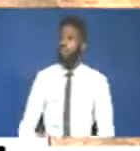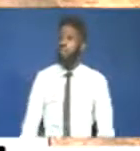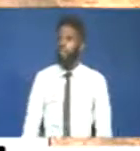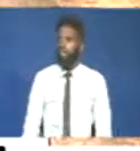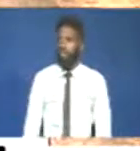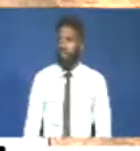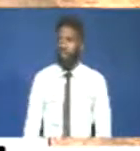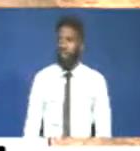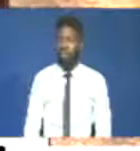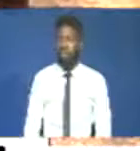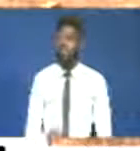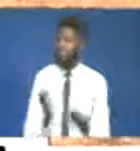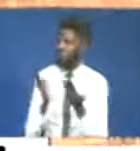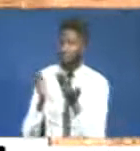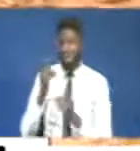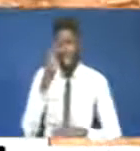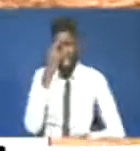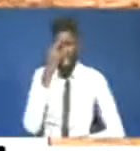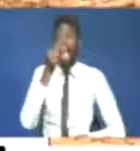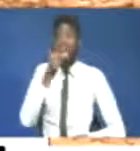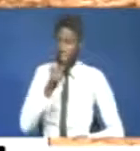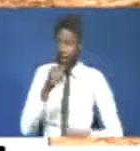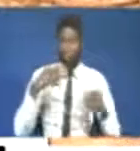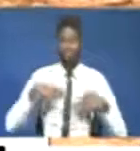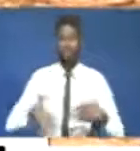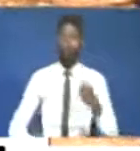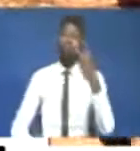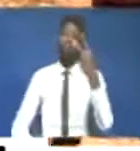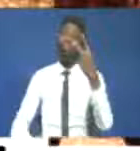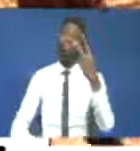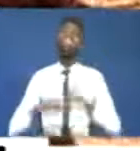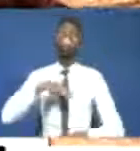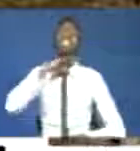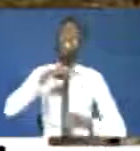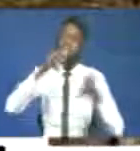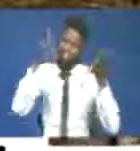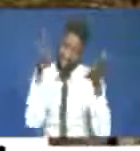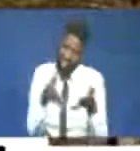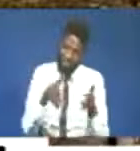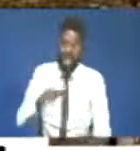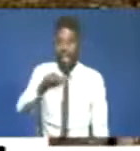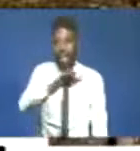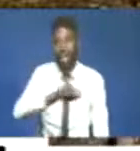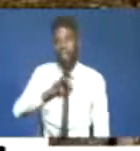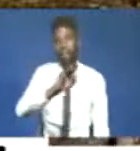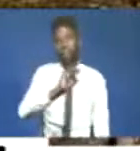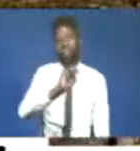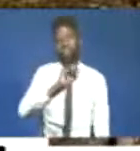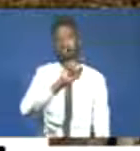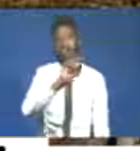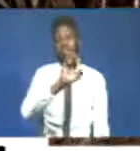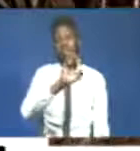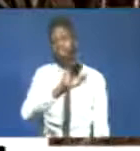Na huko Kajiado, watu wawili walifariki papo hapo katika eneo la Mzee Mombasa